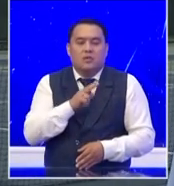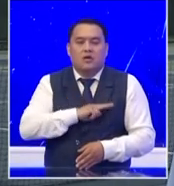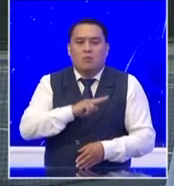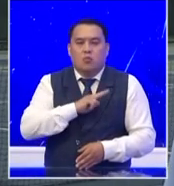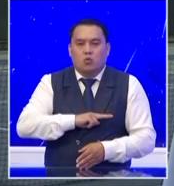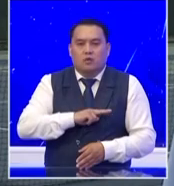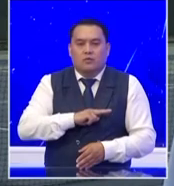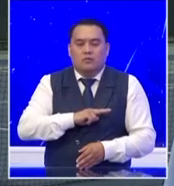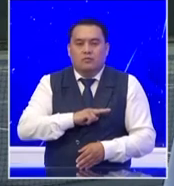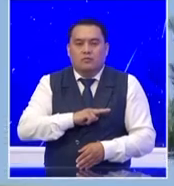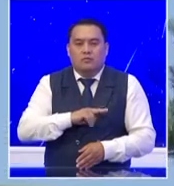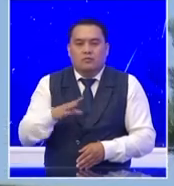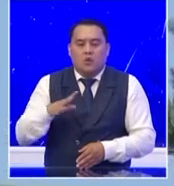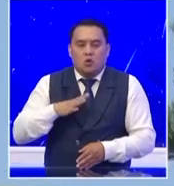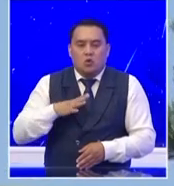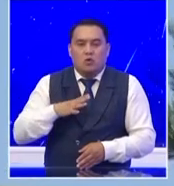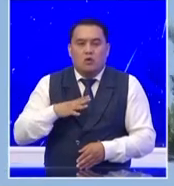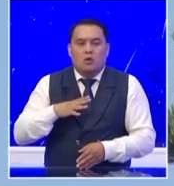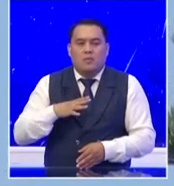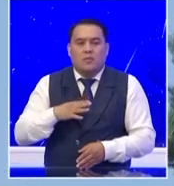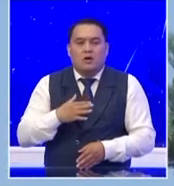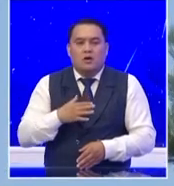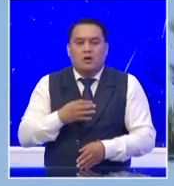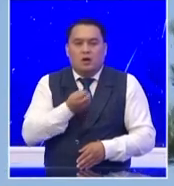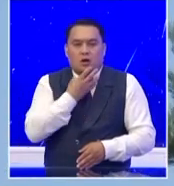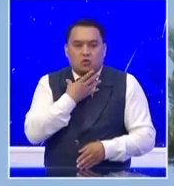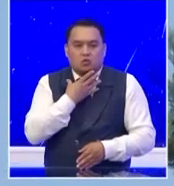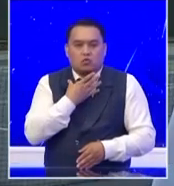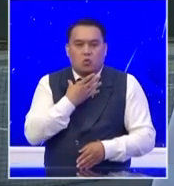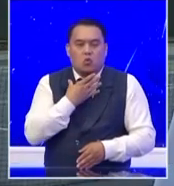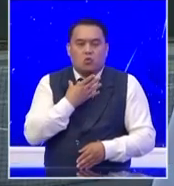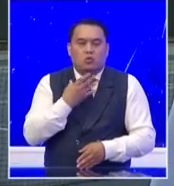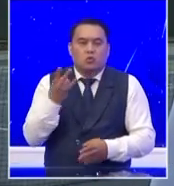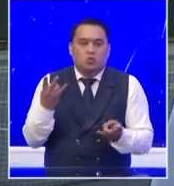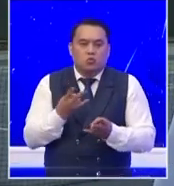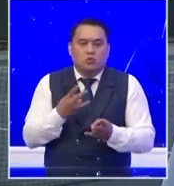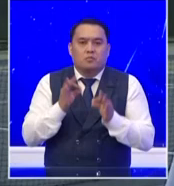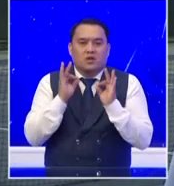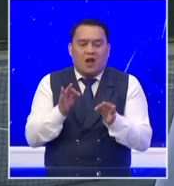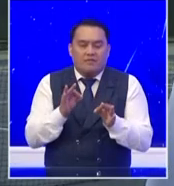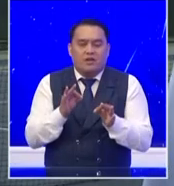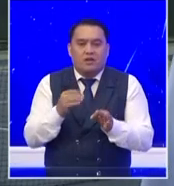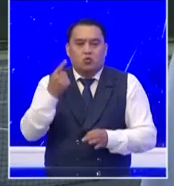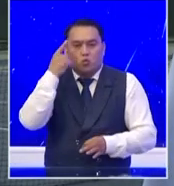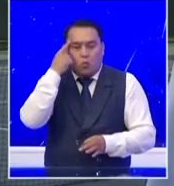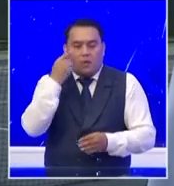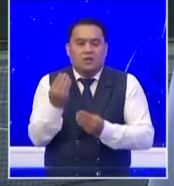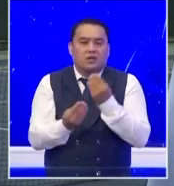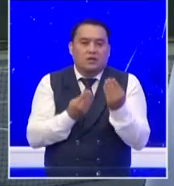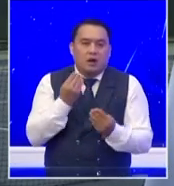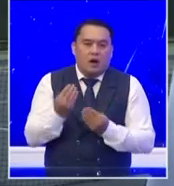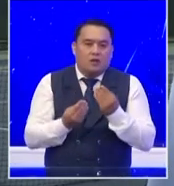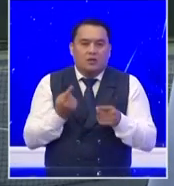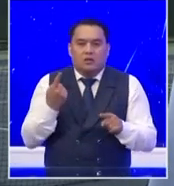работаем. Ну, технику при этом не отпускаем. Нужно очень хорошо дружить с головой, потому что если ты не будешь думать на корте, какая бы у